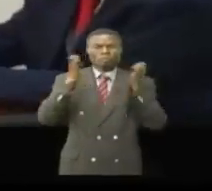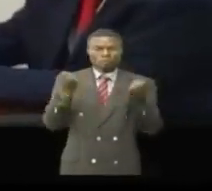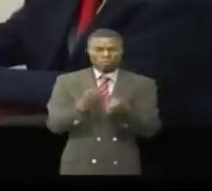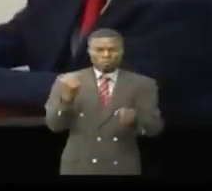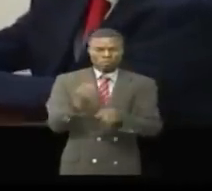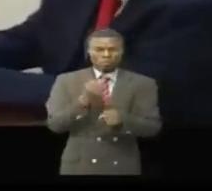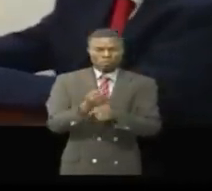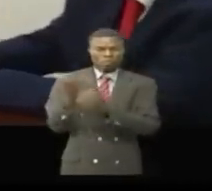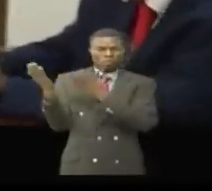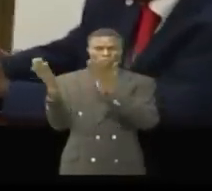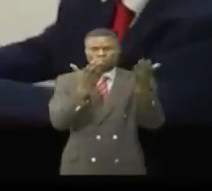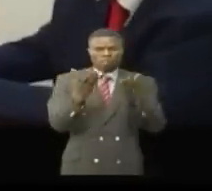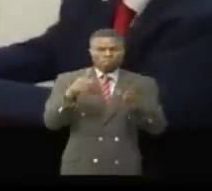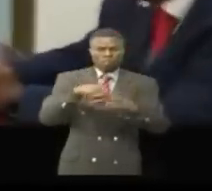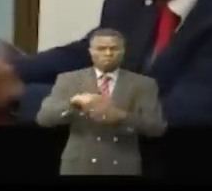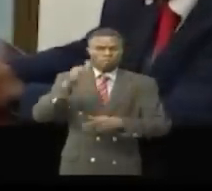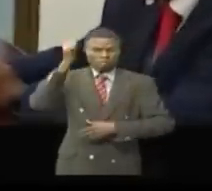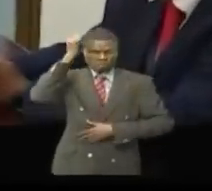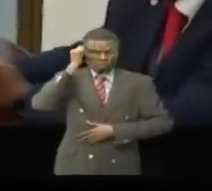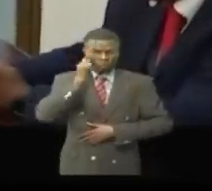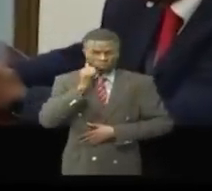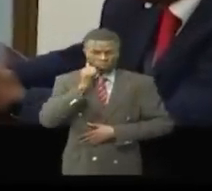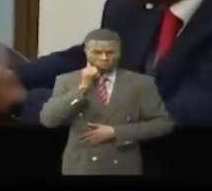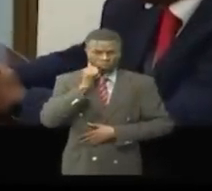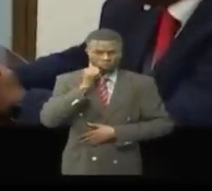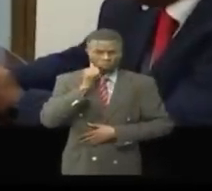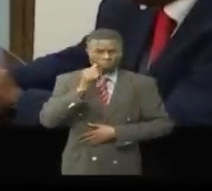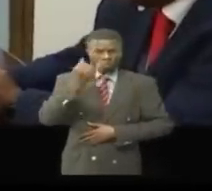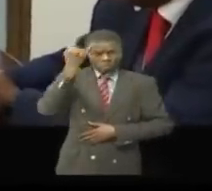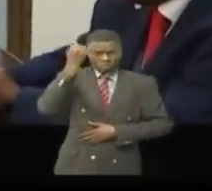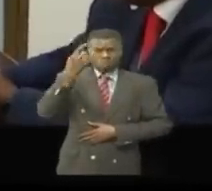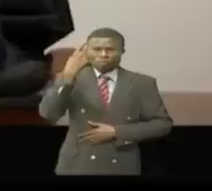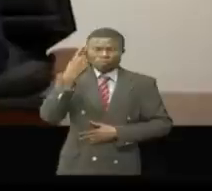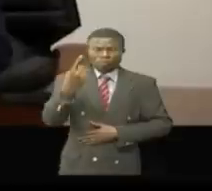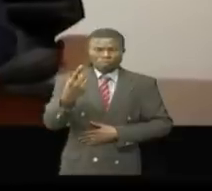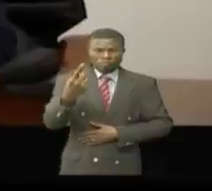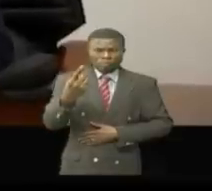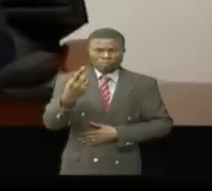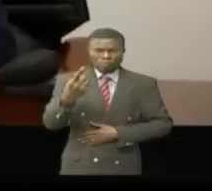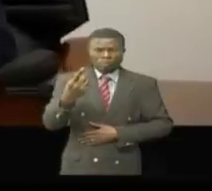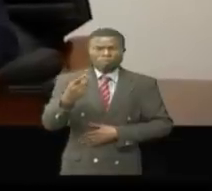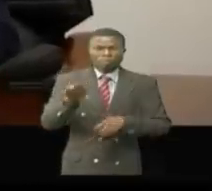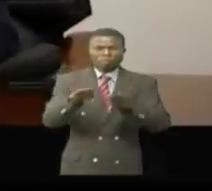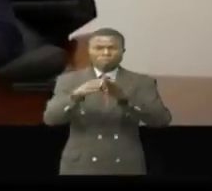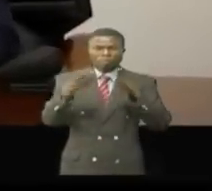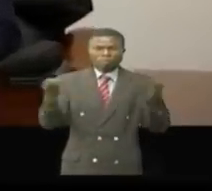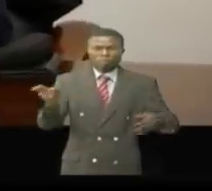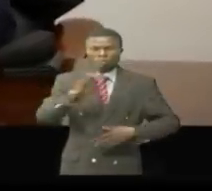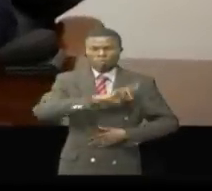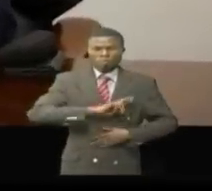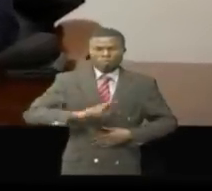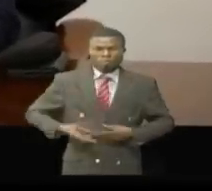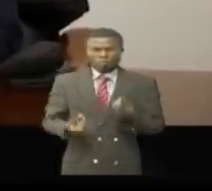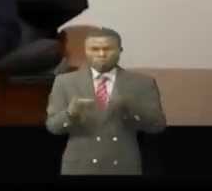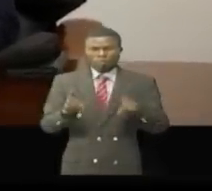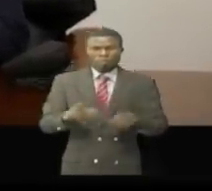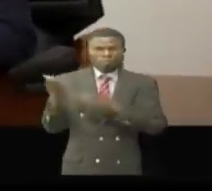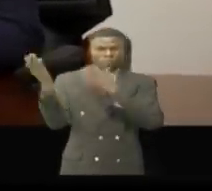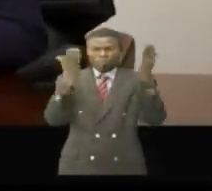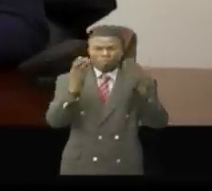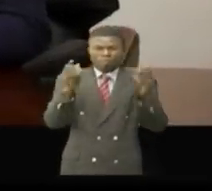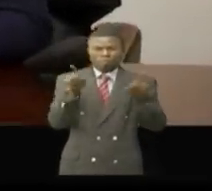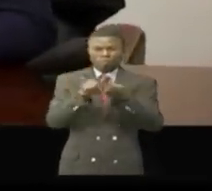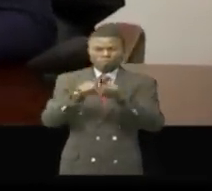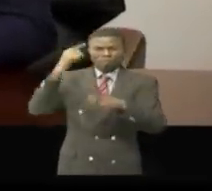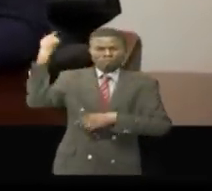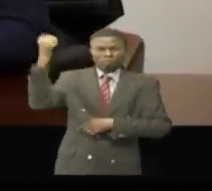des transports maritimes avec comme dénominateur commun ouvrir la République démocratique du Congo au commerce mondial